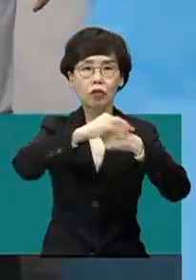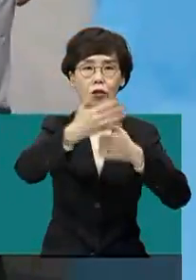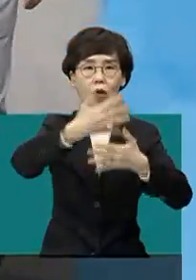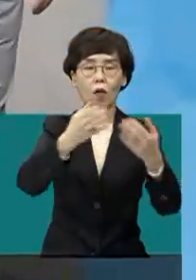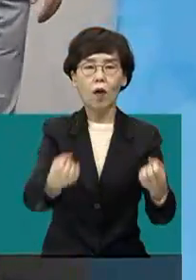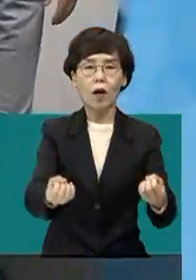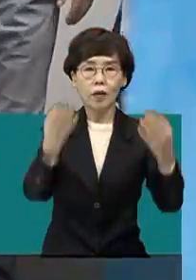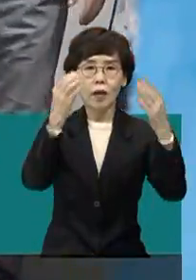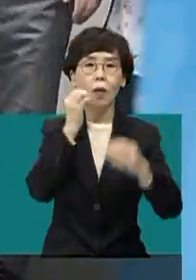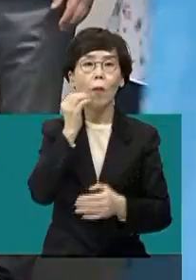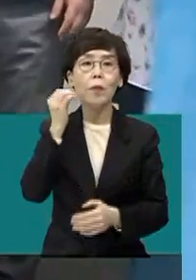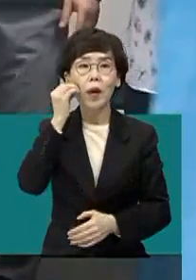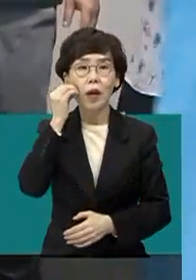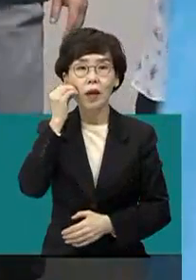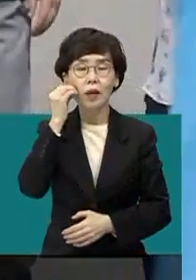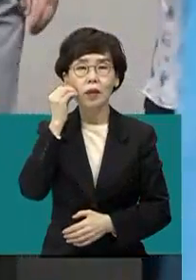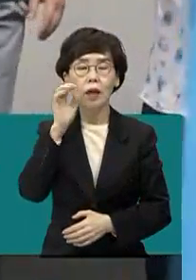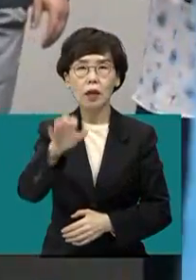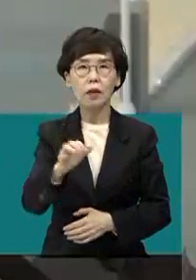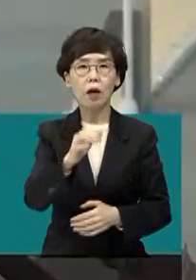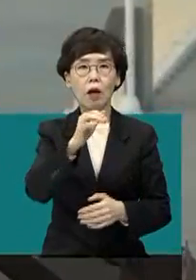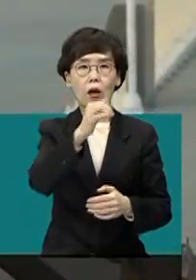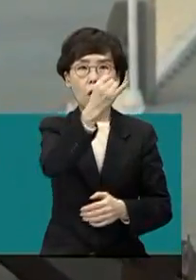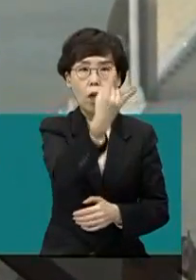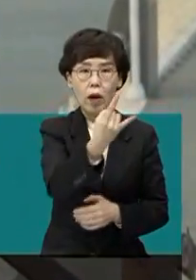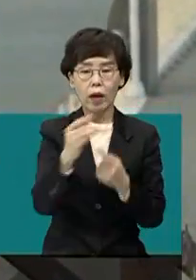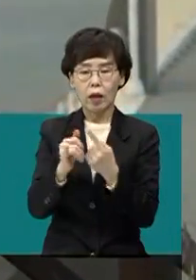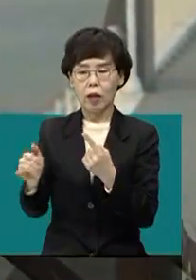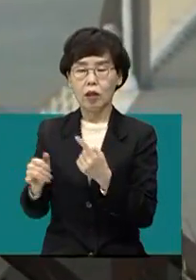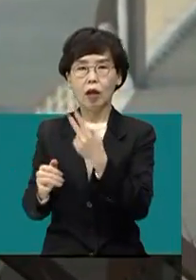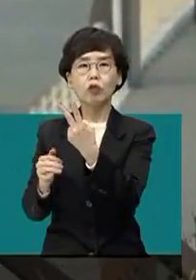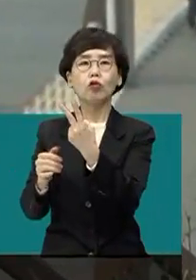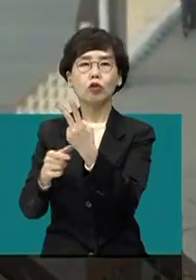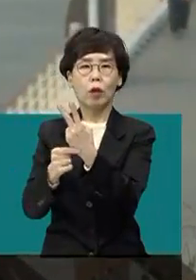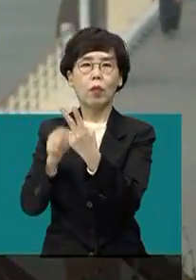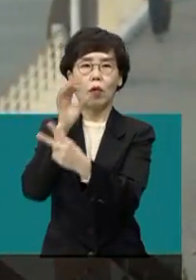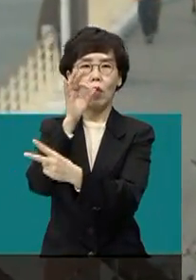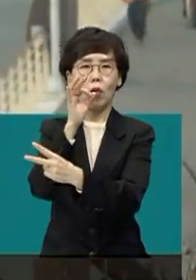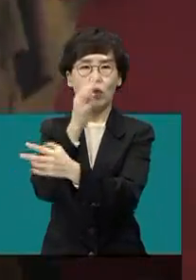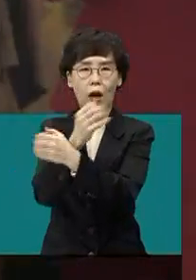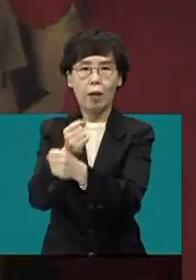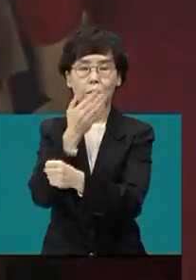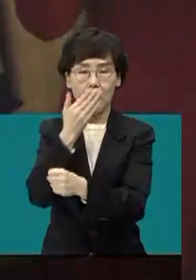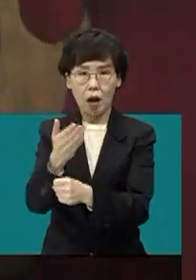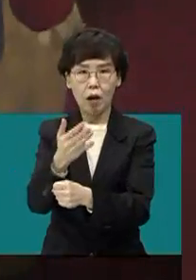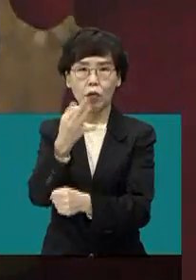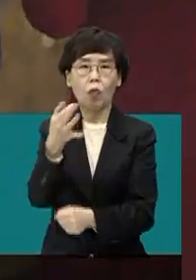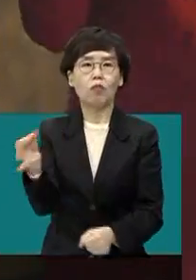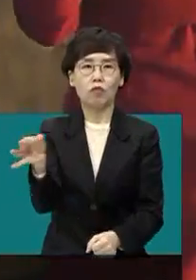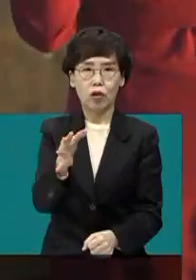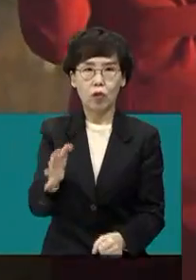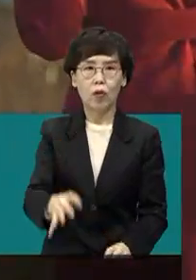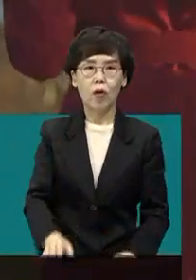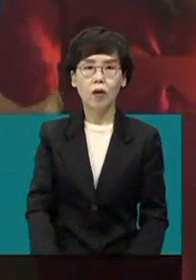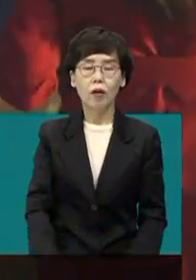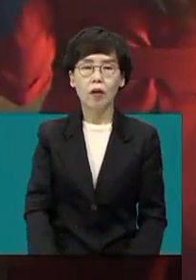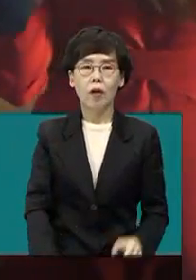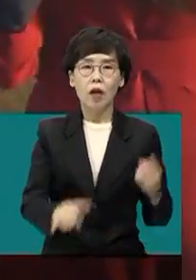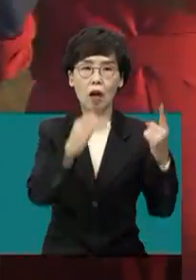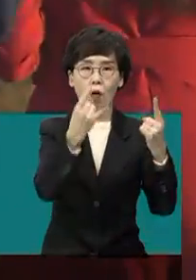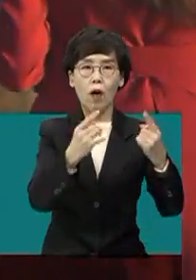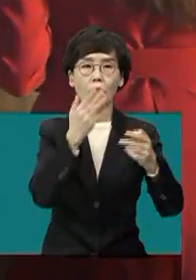울산국제영화제 공식 홈페이지에서 회차별 1인당 최대 2매까지 가능하며 관람료는 무료입니다.